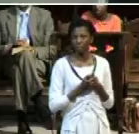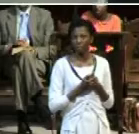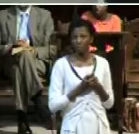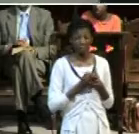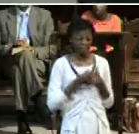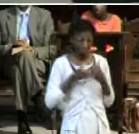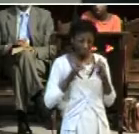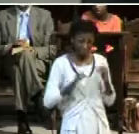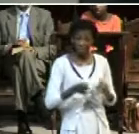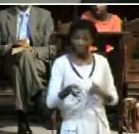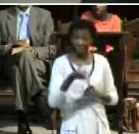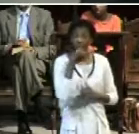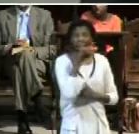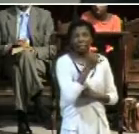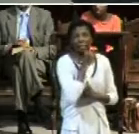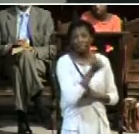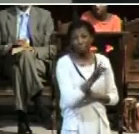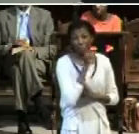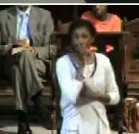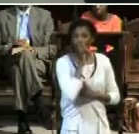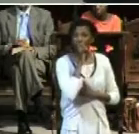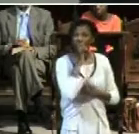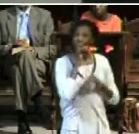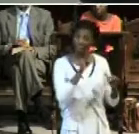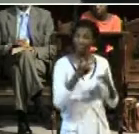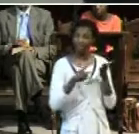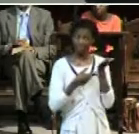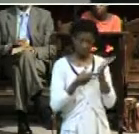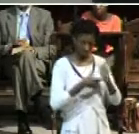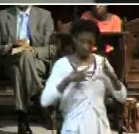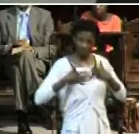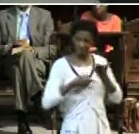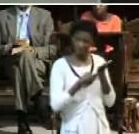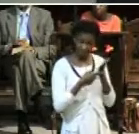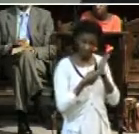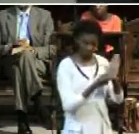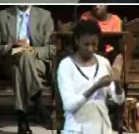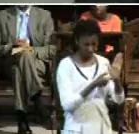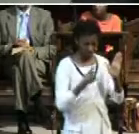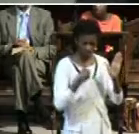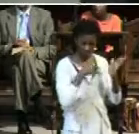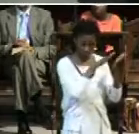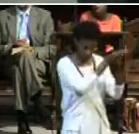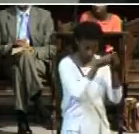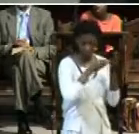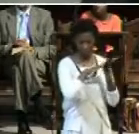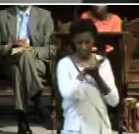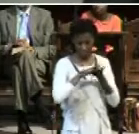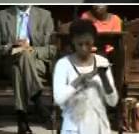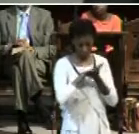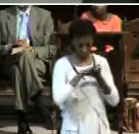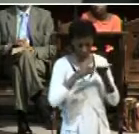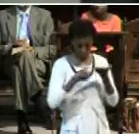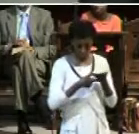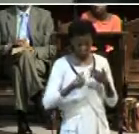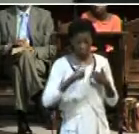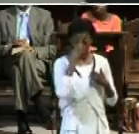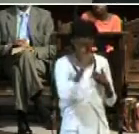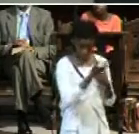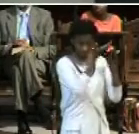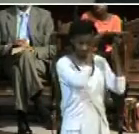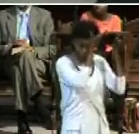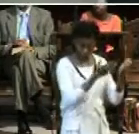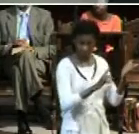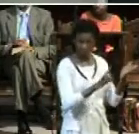prononce pas un mot, qu'elle accepte que cet homme-là représente Dieu, elle accepte